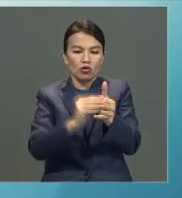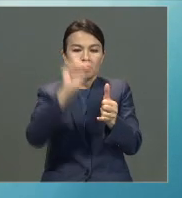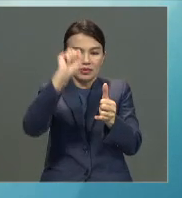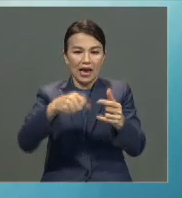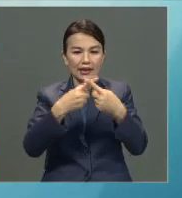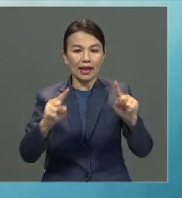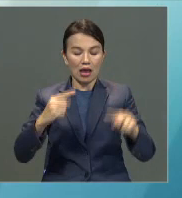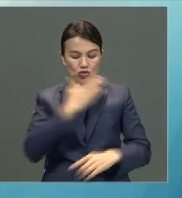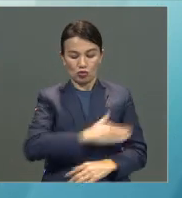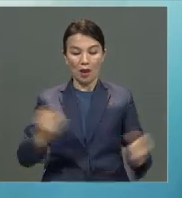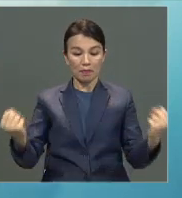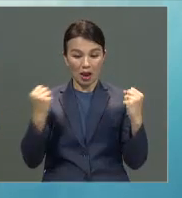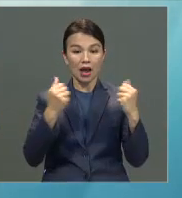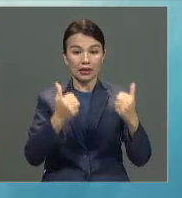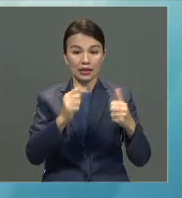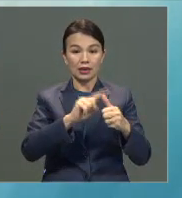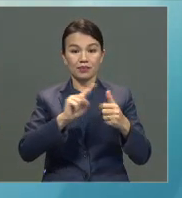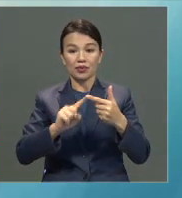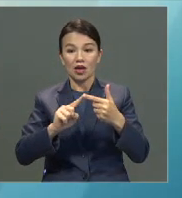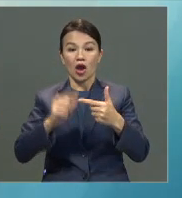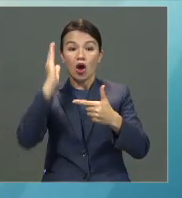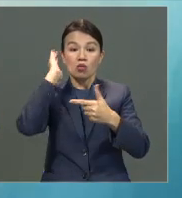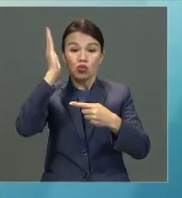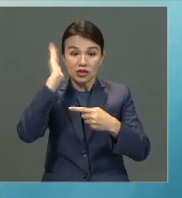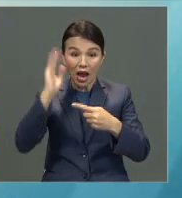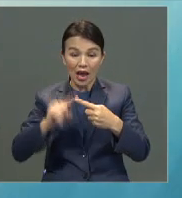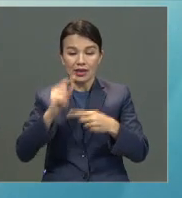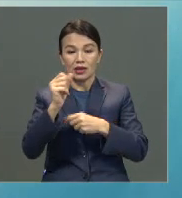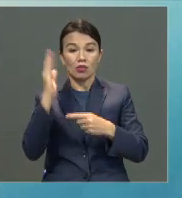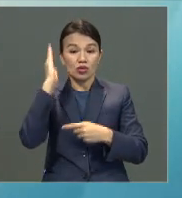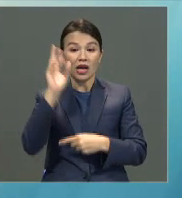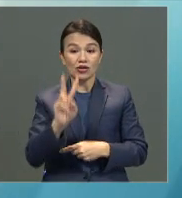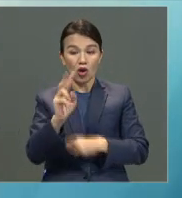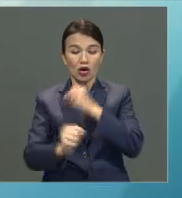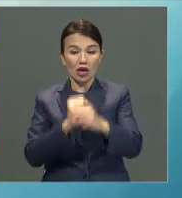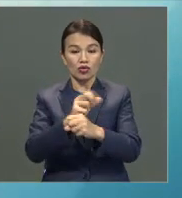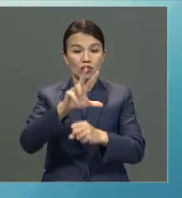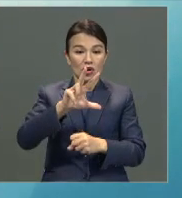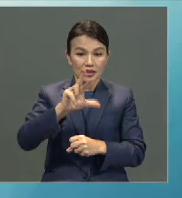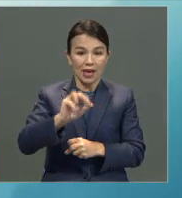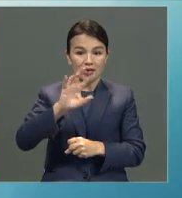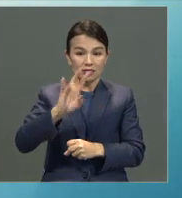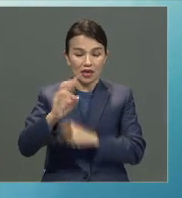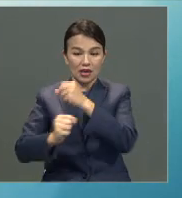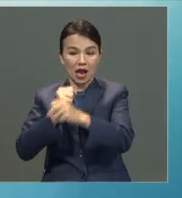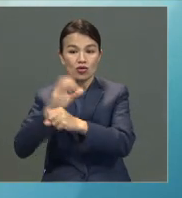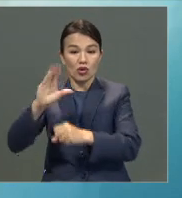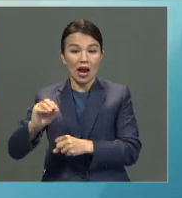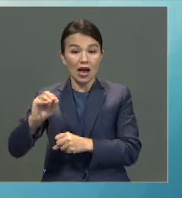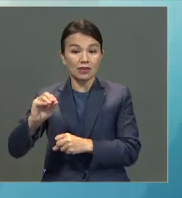ก็พบว่ามีเชื้อแต่ว่าไม่มีอาการกลุ่มที่สองคือ2-4นะครับก็คือเป็นผู้ชาย 2คนนะครับ 3 20ปีกับ 53